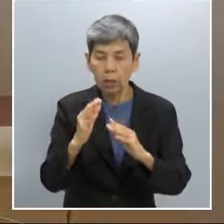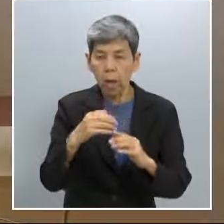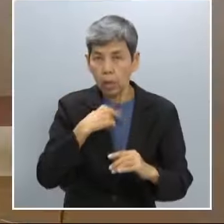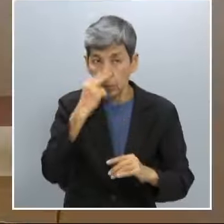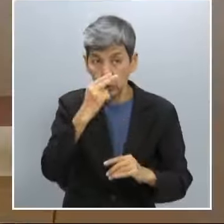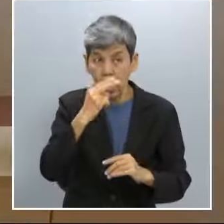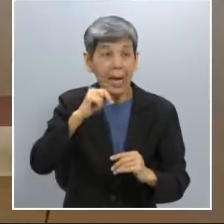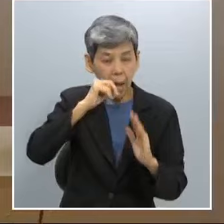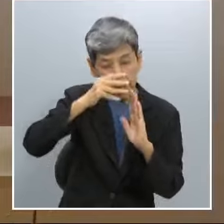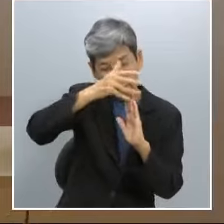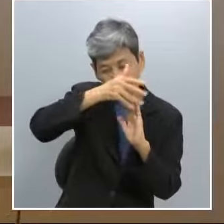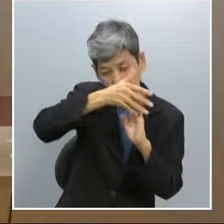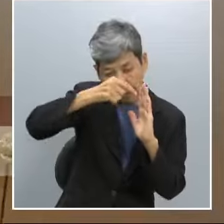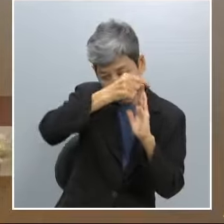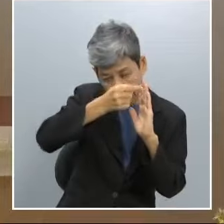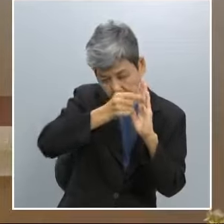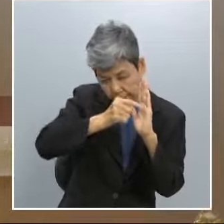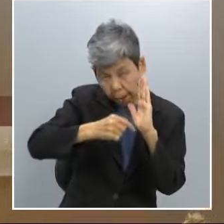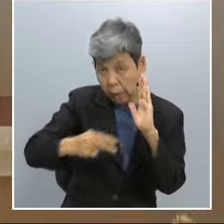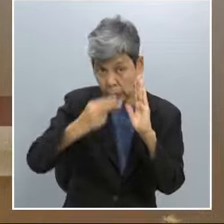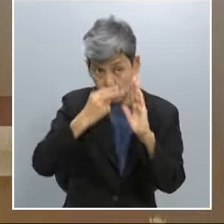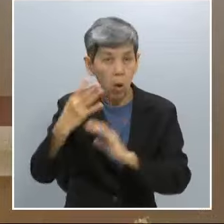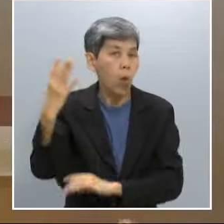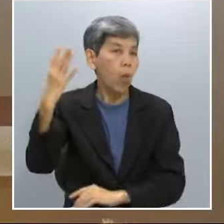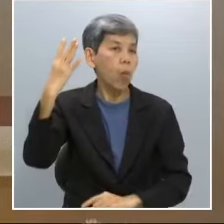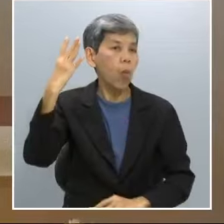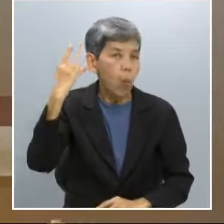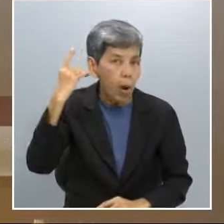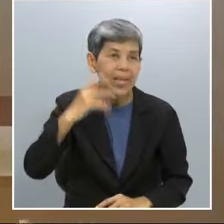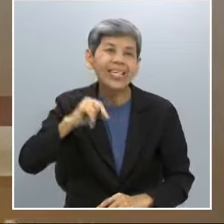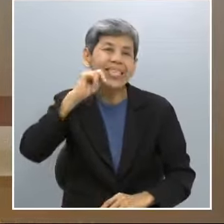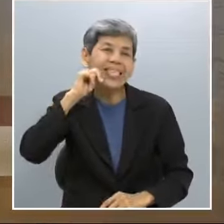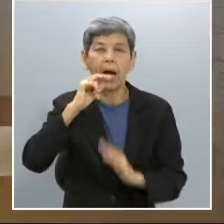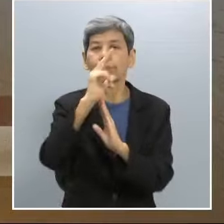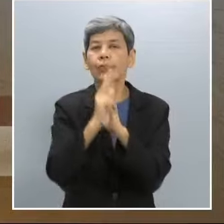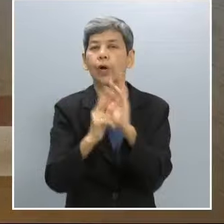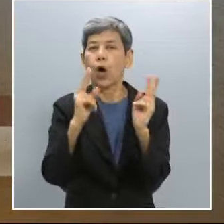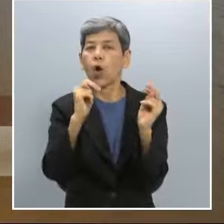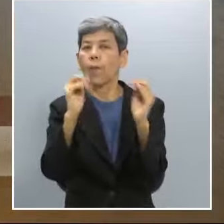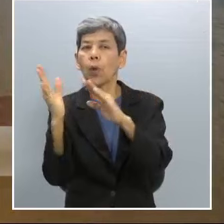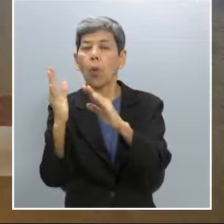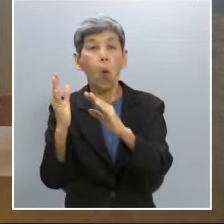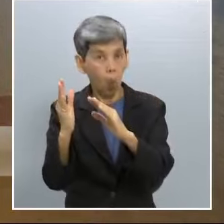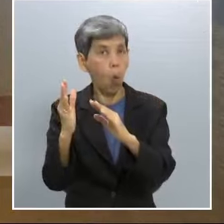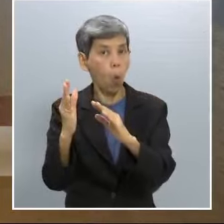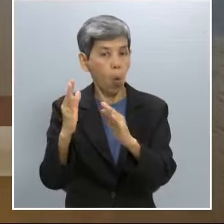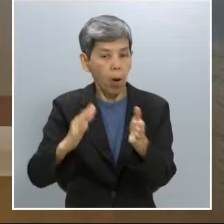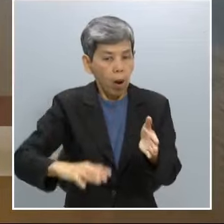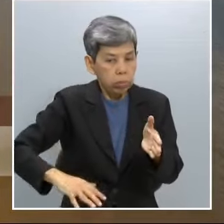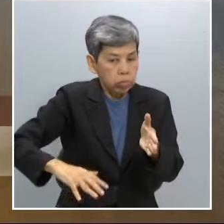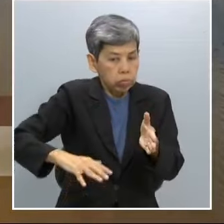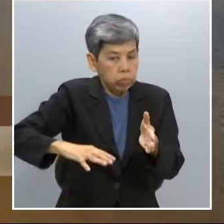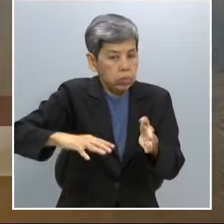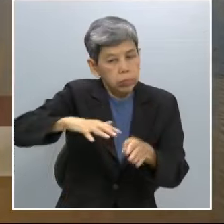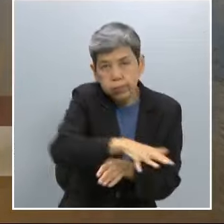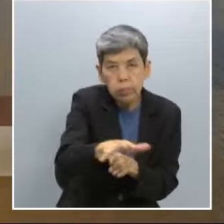ามเส้นทางน้ำเมื่อวานนี้ท่านผู้ชมระดับน้ำของนครพนมเมื่อวานเพิ่มต่อแต่ไม่เอ่อล้นเข้าในเขต